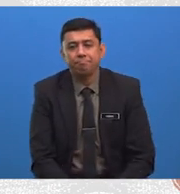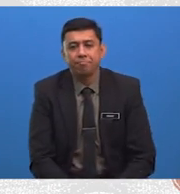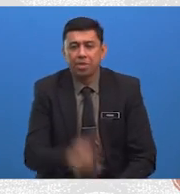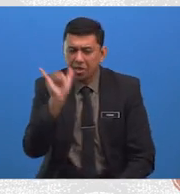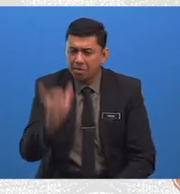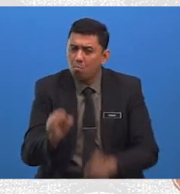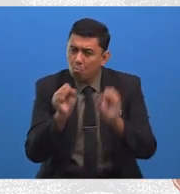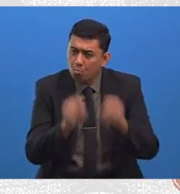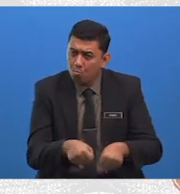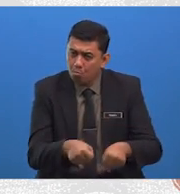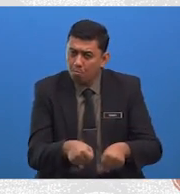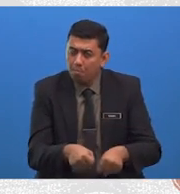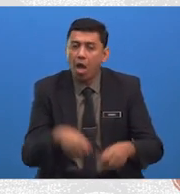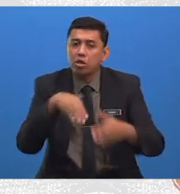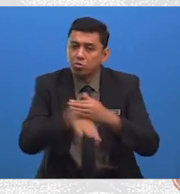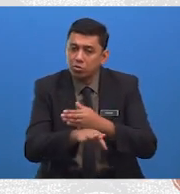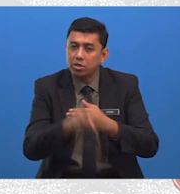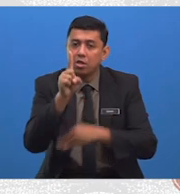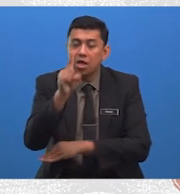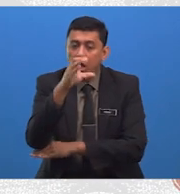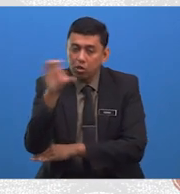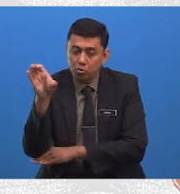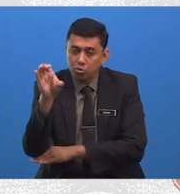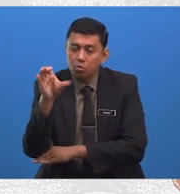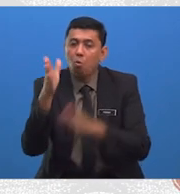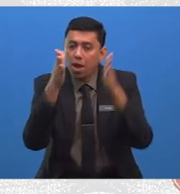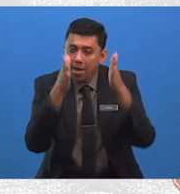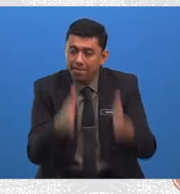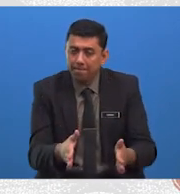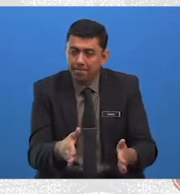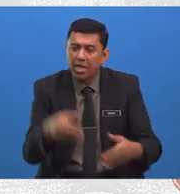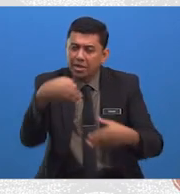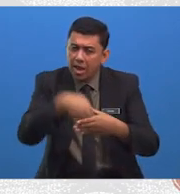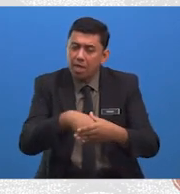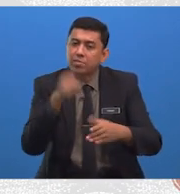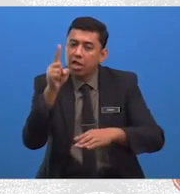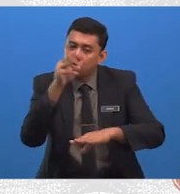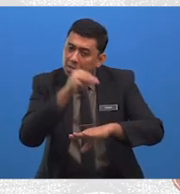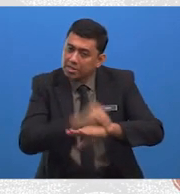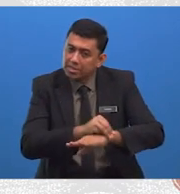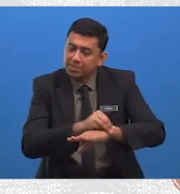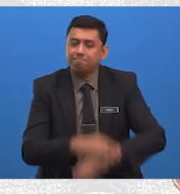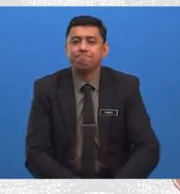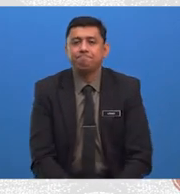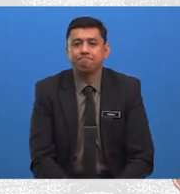yang boleh memuatkan 100 orang penumpang dalam satu masa.